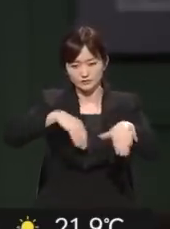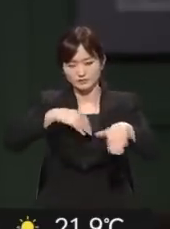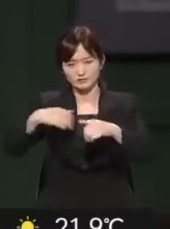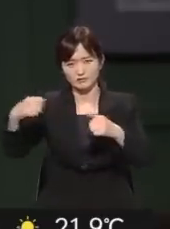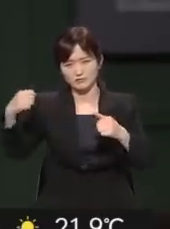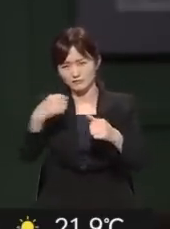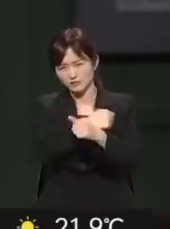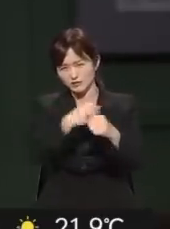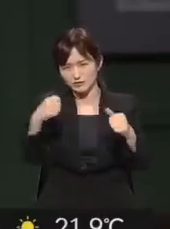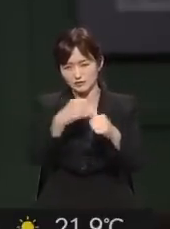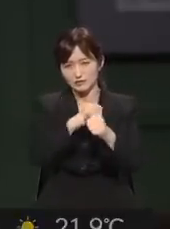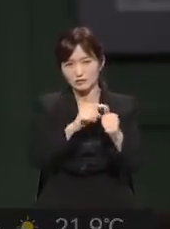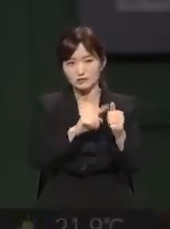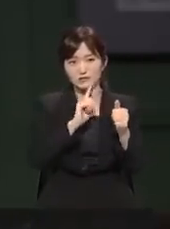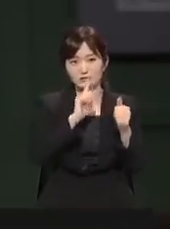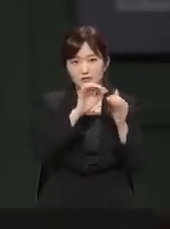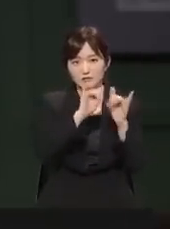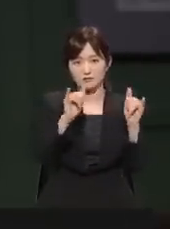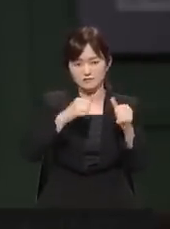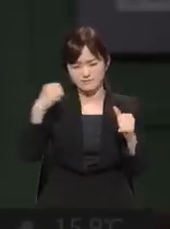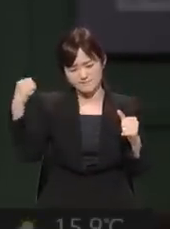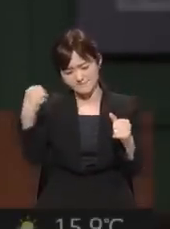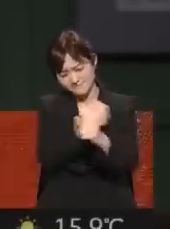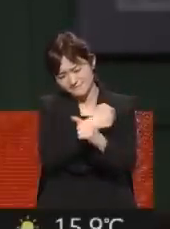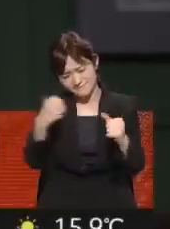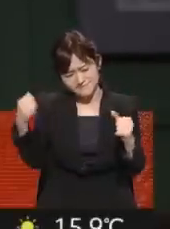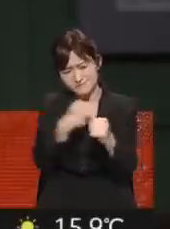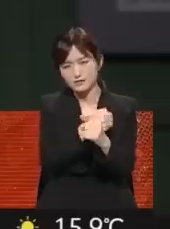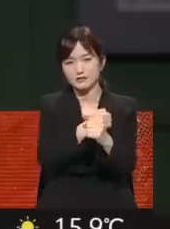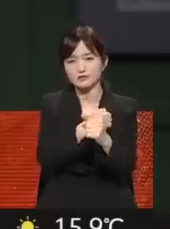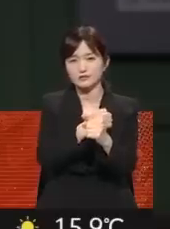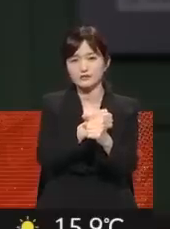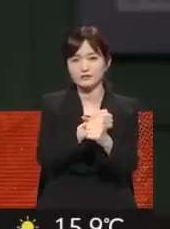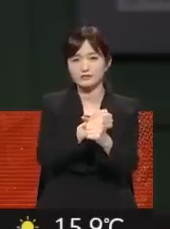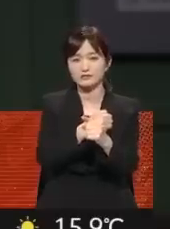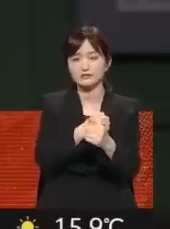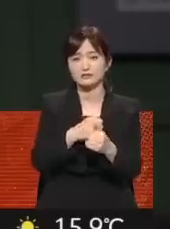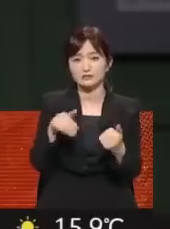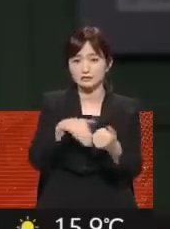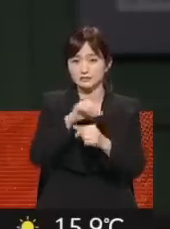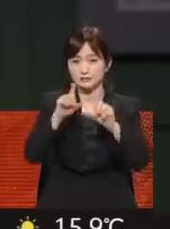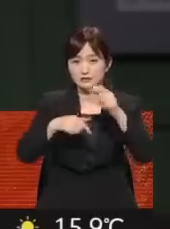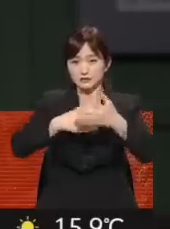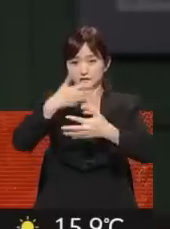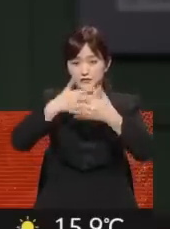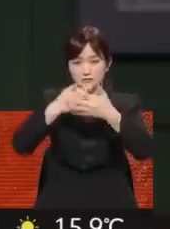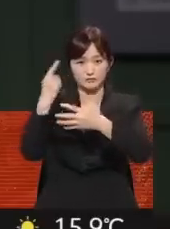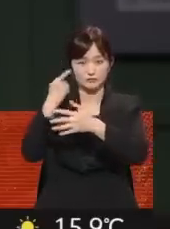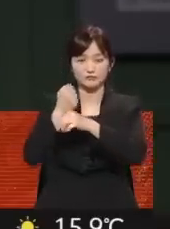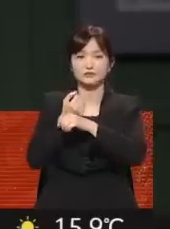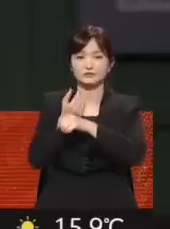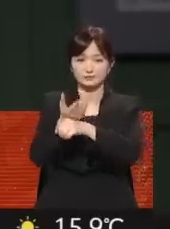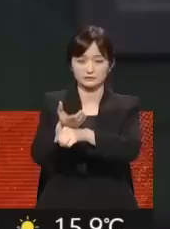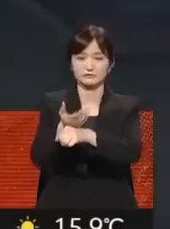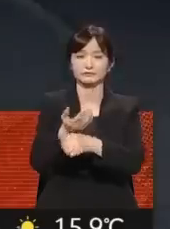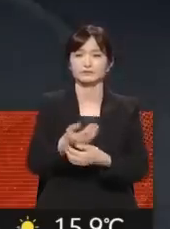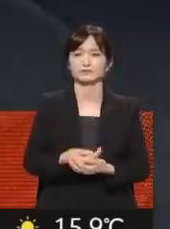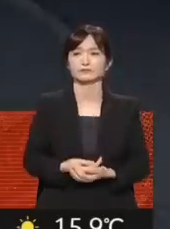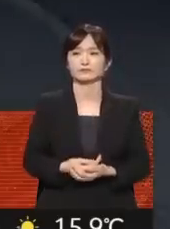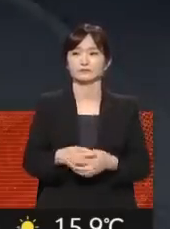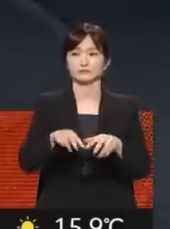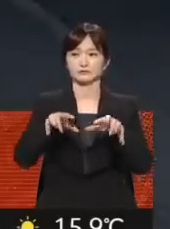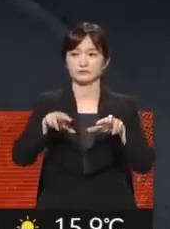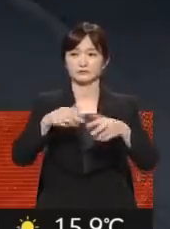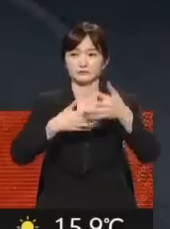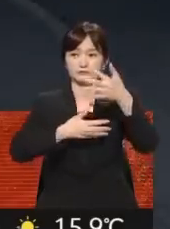제보자인 피해자가 무차별 폭행을 당하는 영상이 있는데요 일단 사건 당일에이 상황을 좀 영상으로 전달을 해드리겠습니다 지금